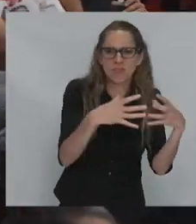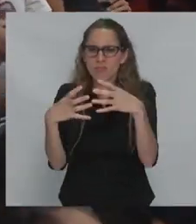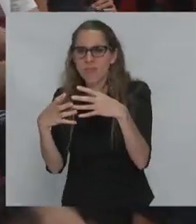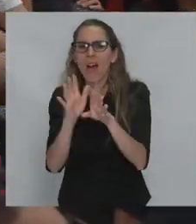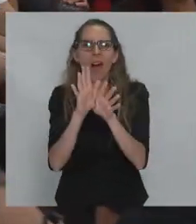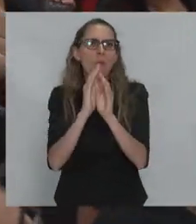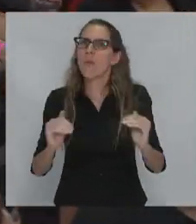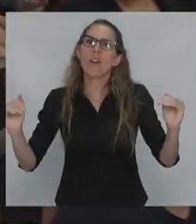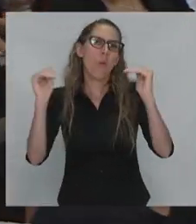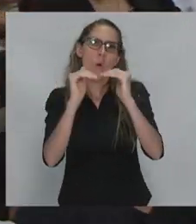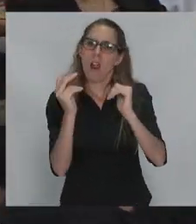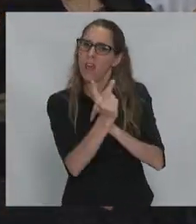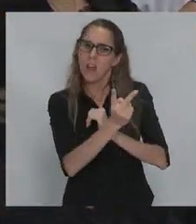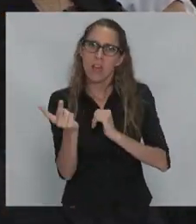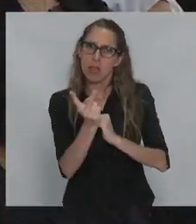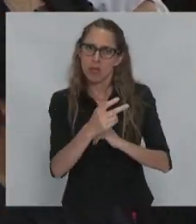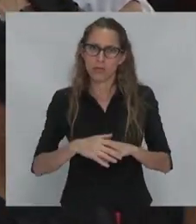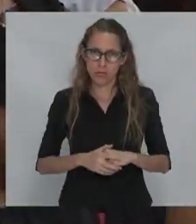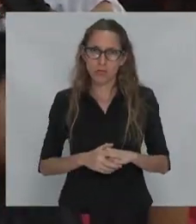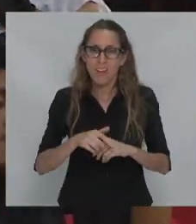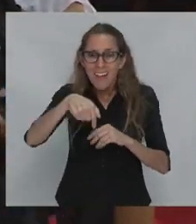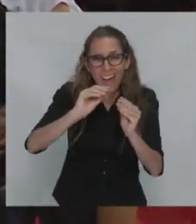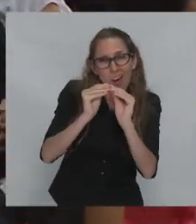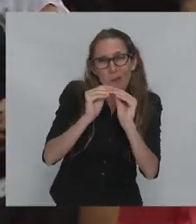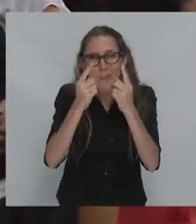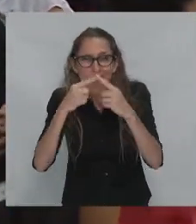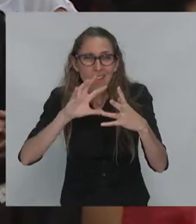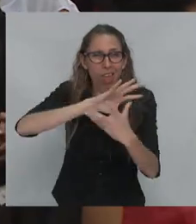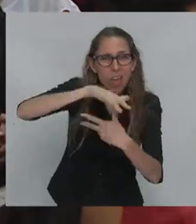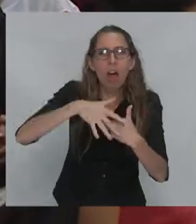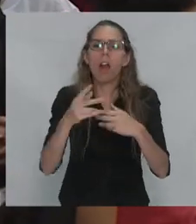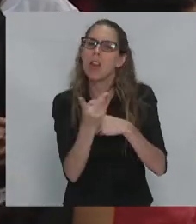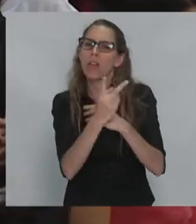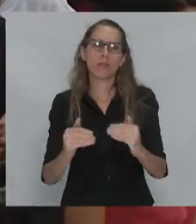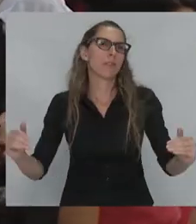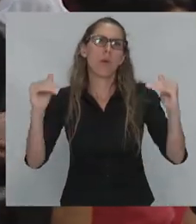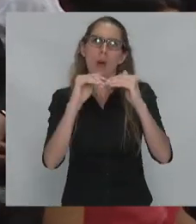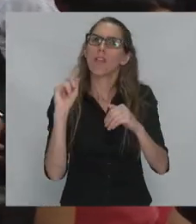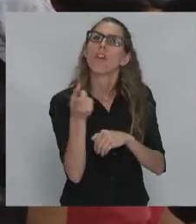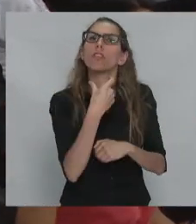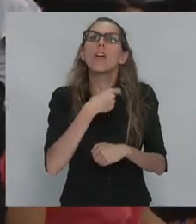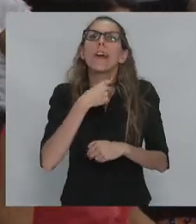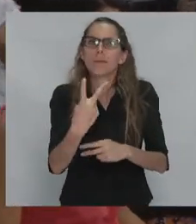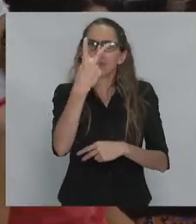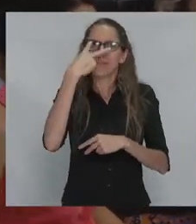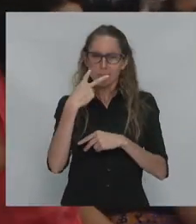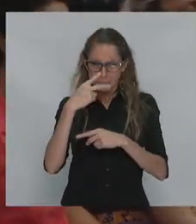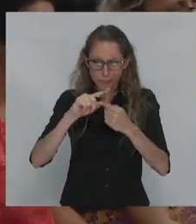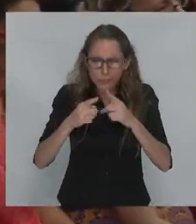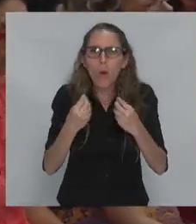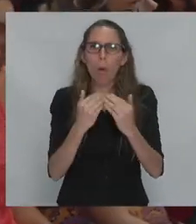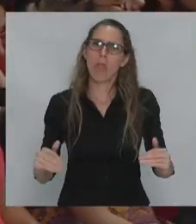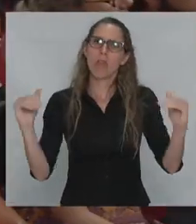Nous sommes égaux et nous voulons être traités en termes d'égalité. Une dernière chose, j'ai été extrêmement surpris hier,